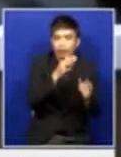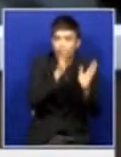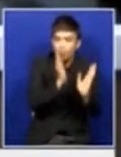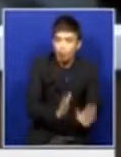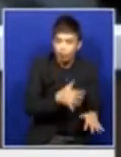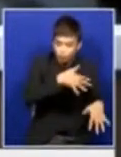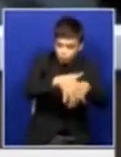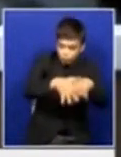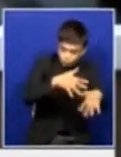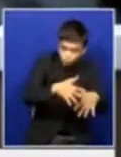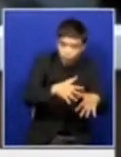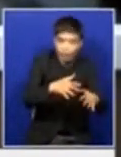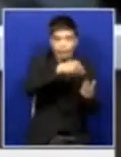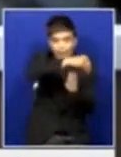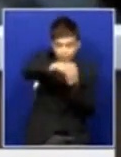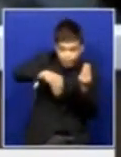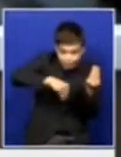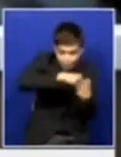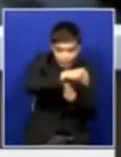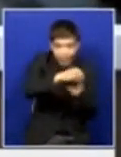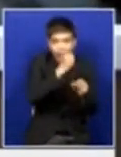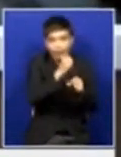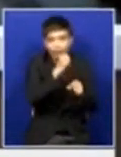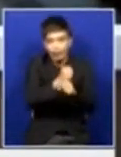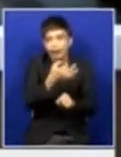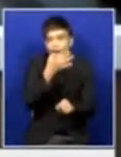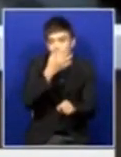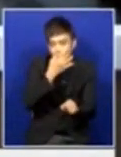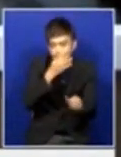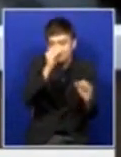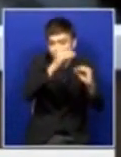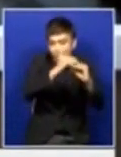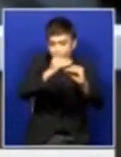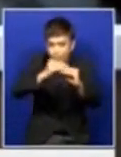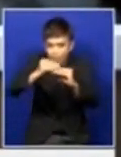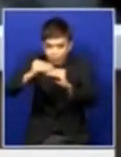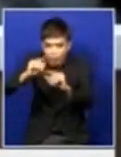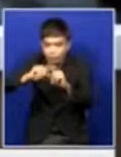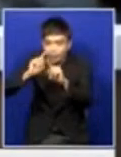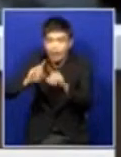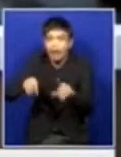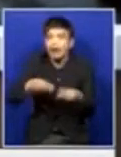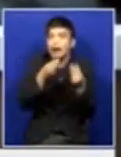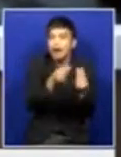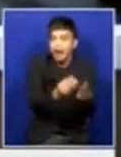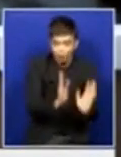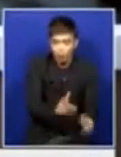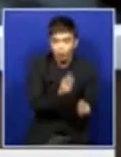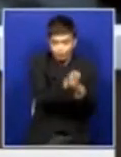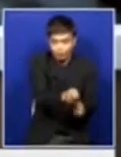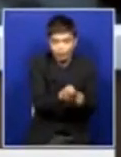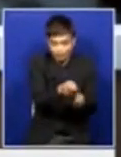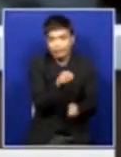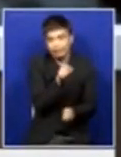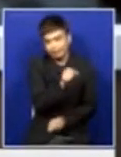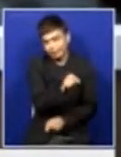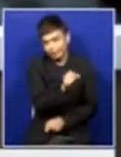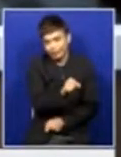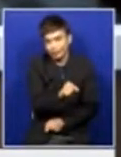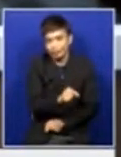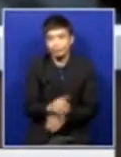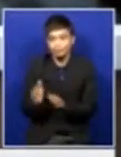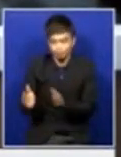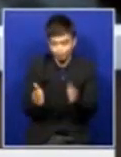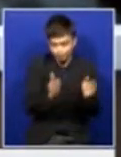ศรษฐกิจและเพิ่มมูลค่าเพิ่มให้กับธุรกิจให้กับพี่น้องเกษตรกรในครั้งนี้ด้วยสุดท้ายนะ